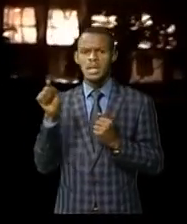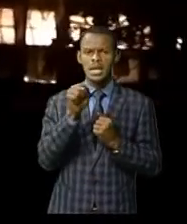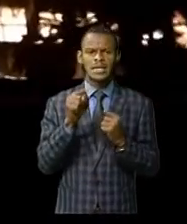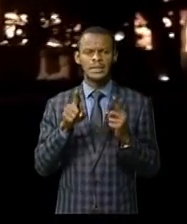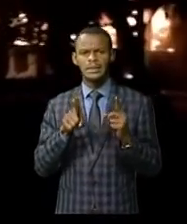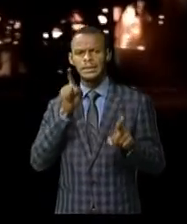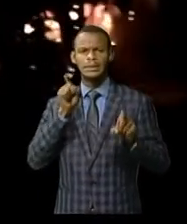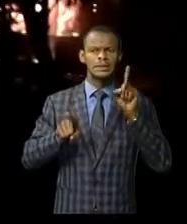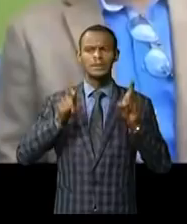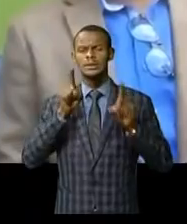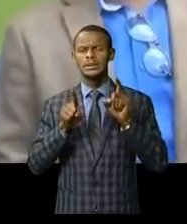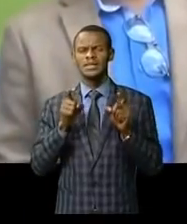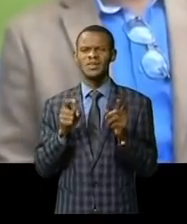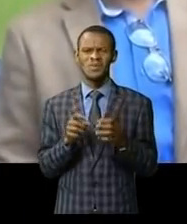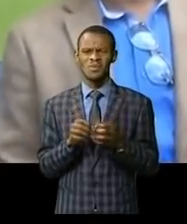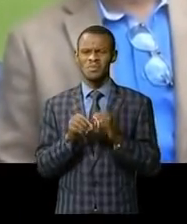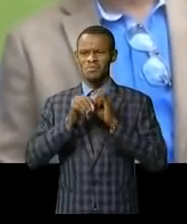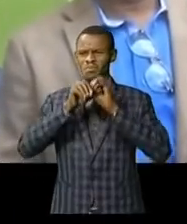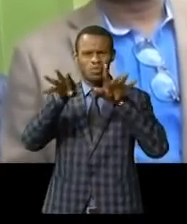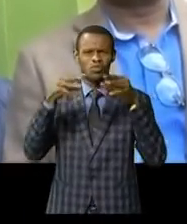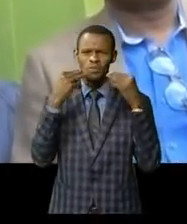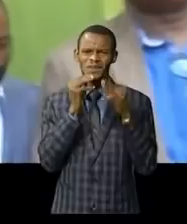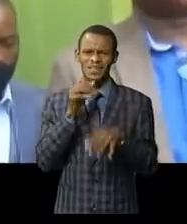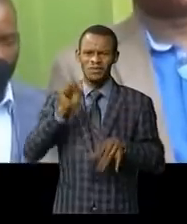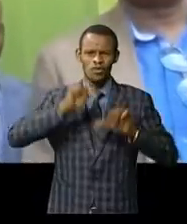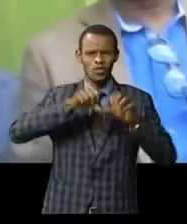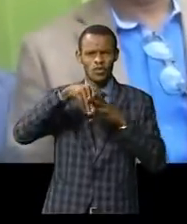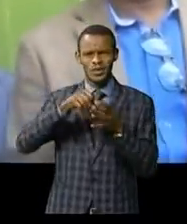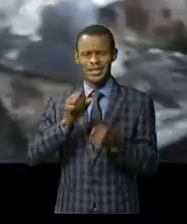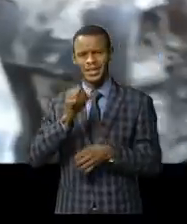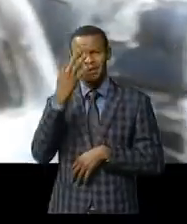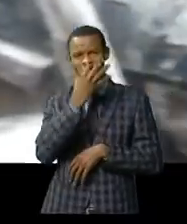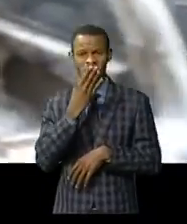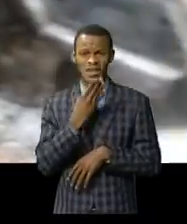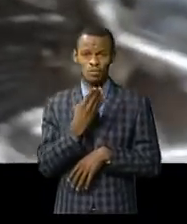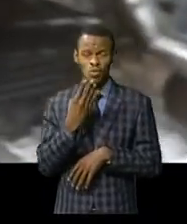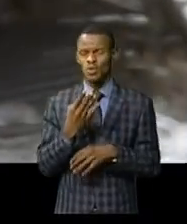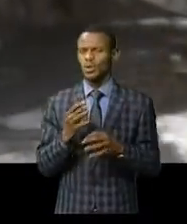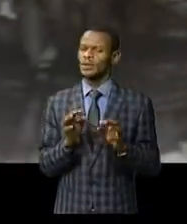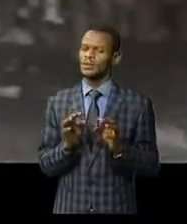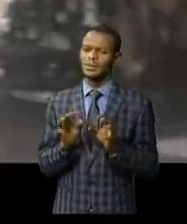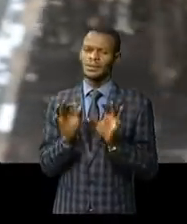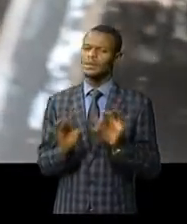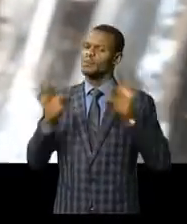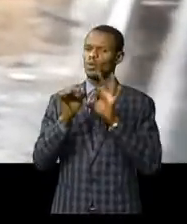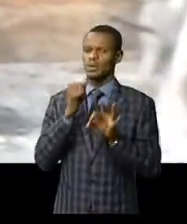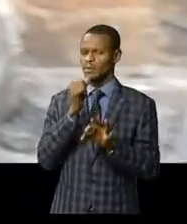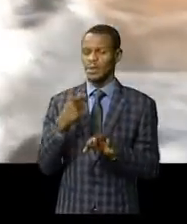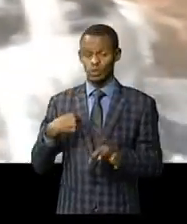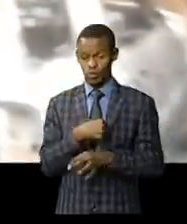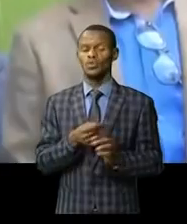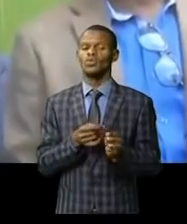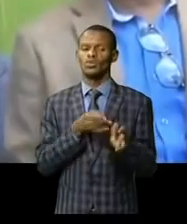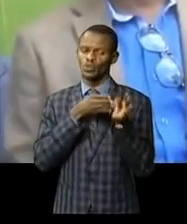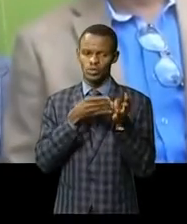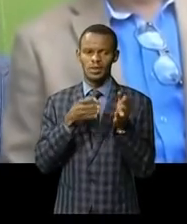réseaux sociaux en termes de bilan. Monsieur le procureur de la République qui est en train de travailler avec son équipe va nous établir